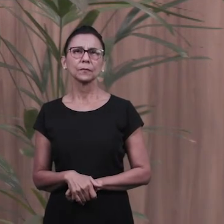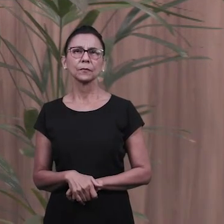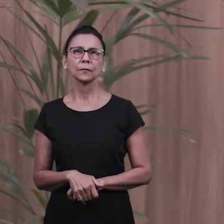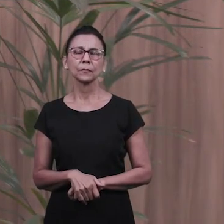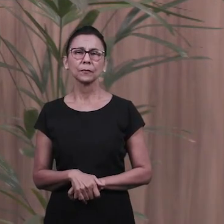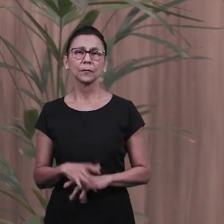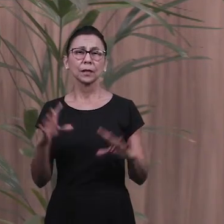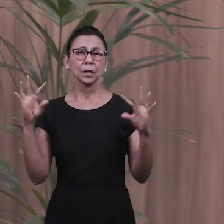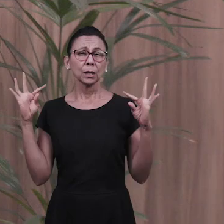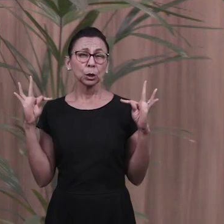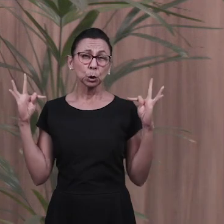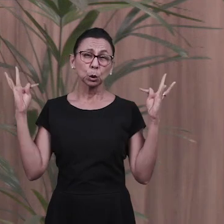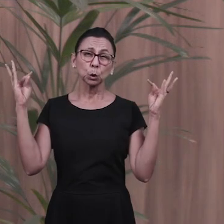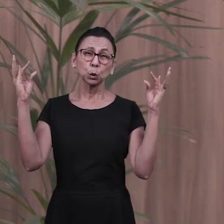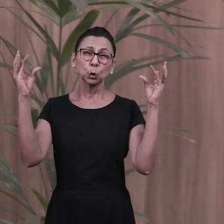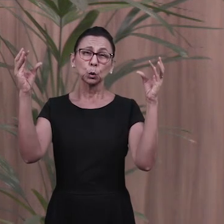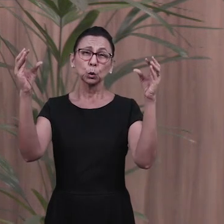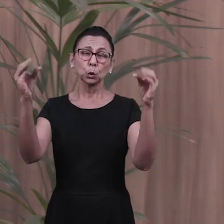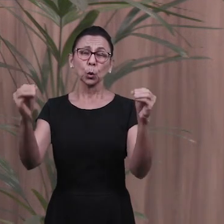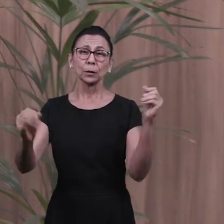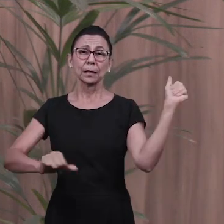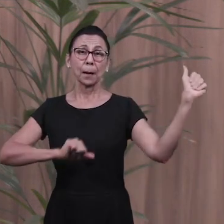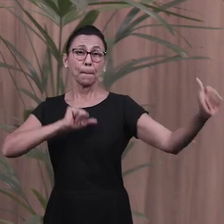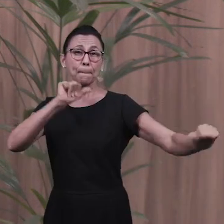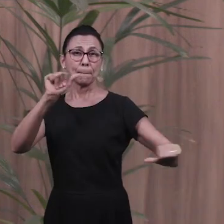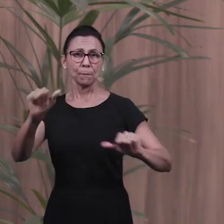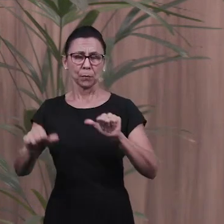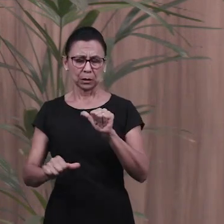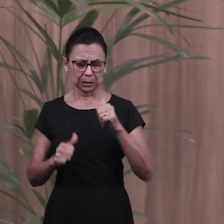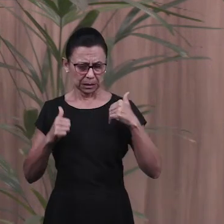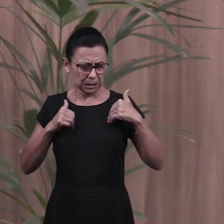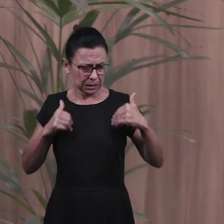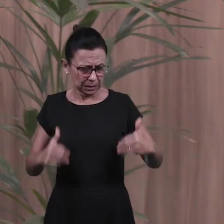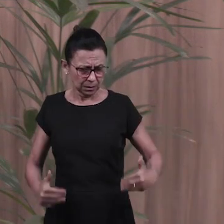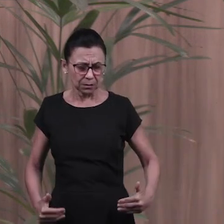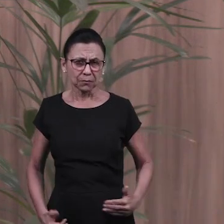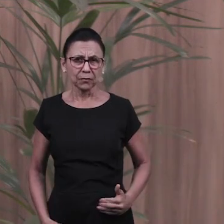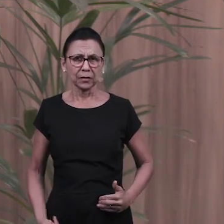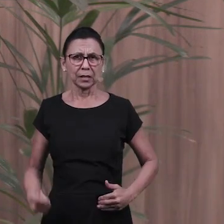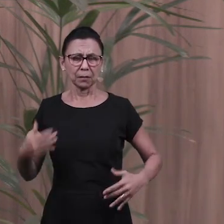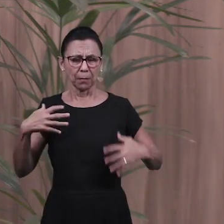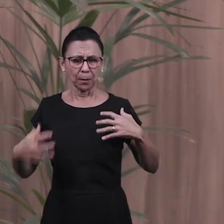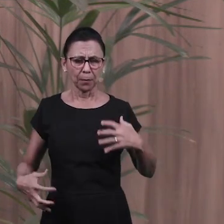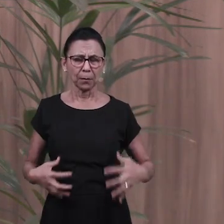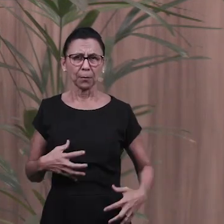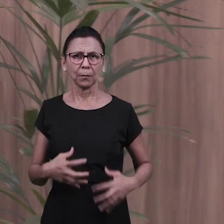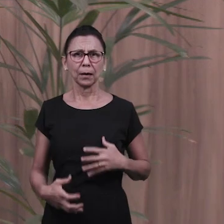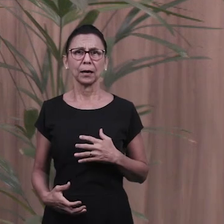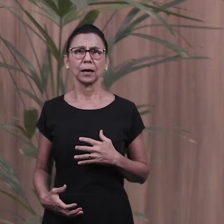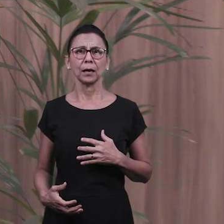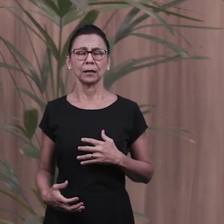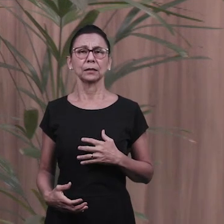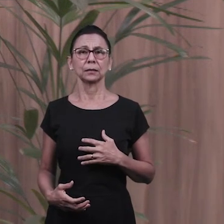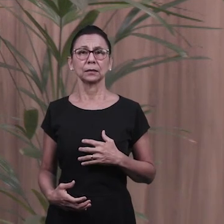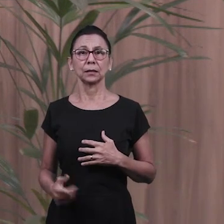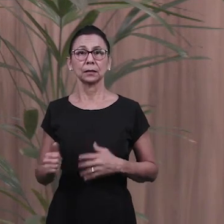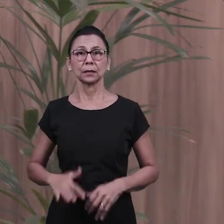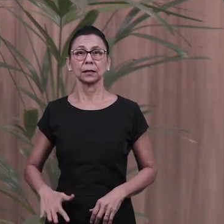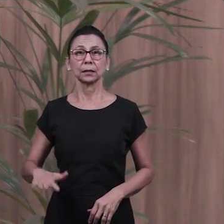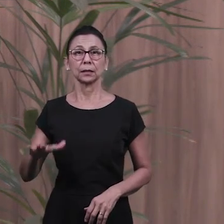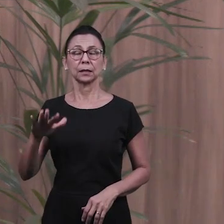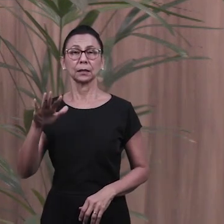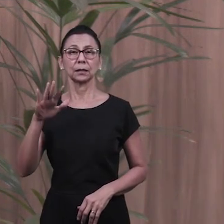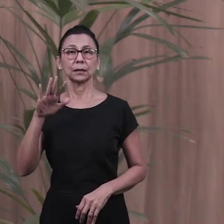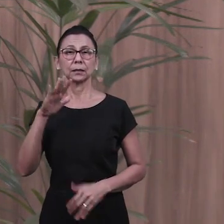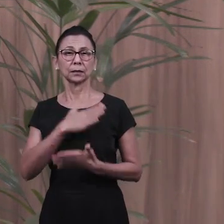En plus de toutes les modifications physiques et une maturation intense de l'organisme par lequel les